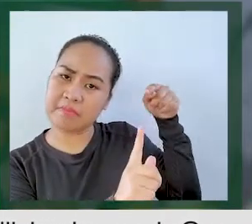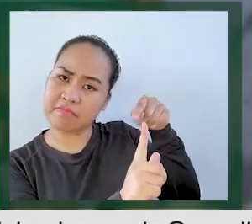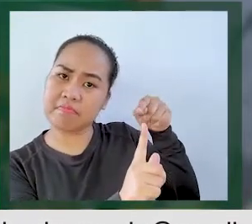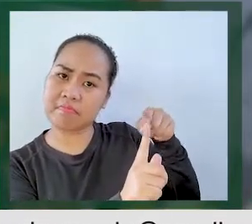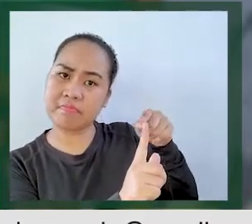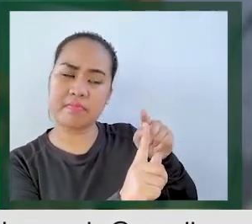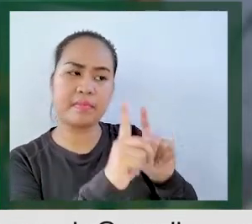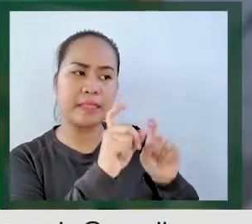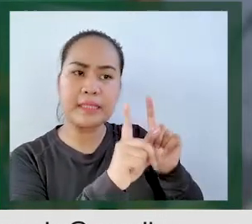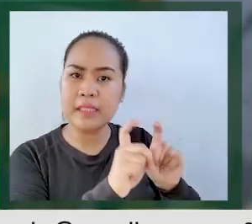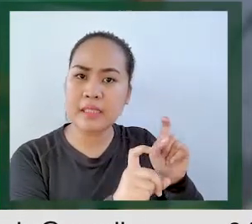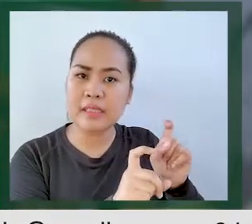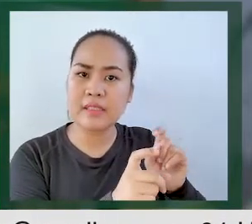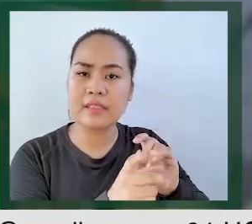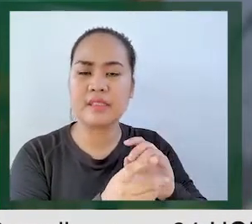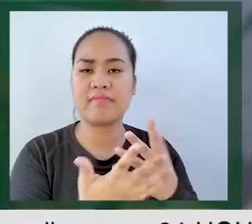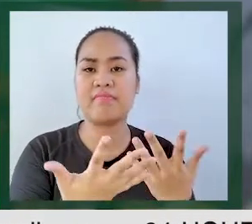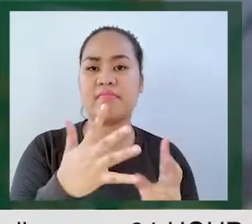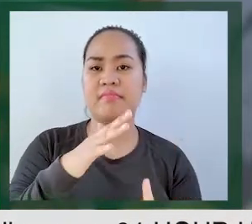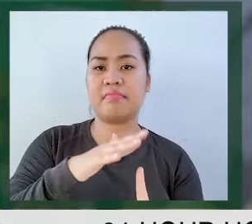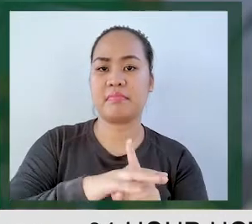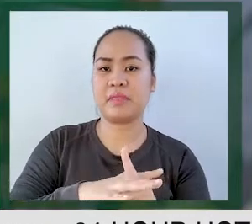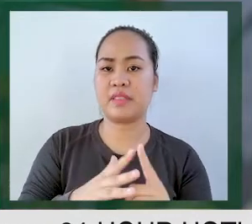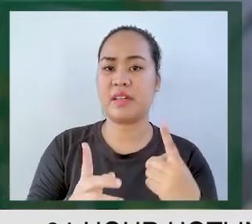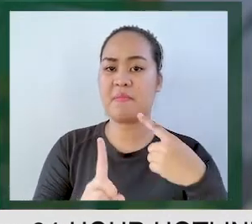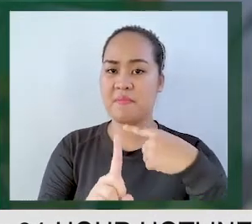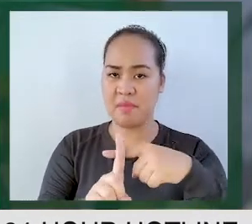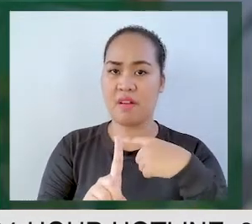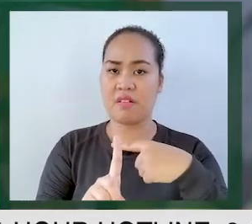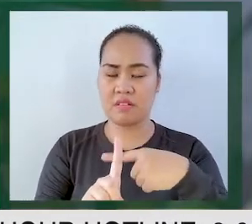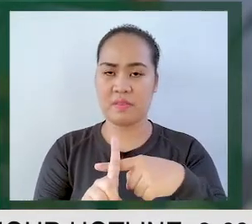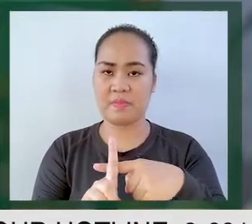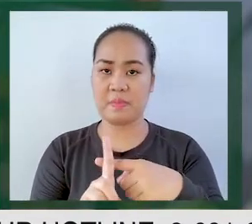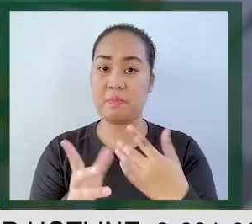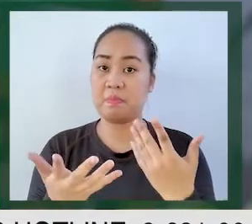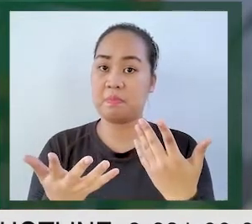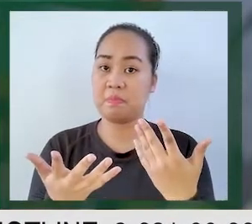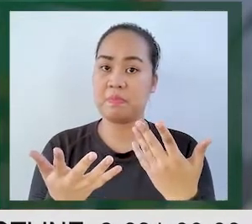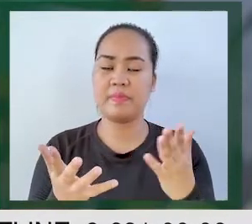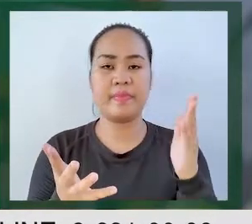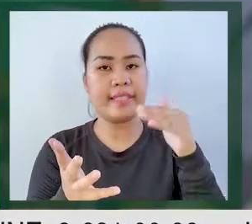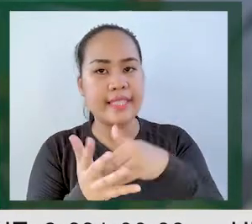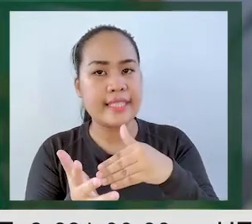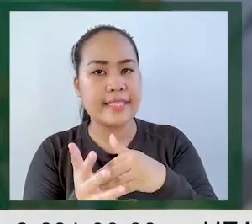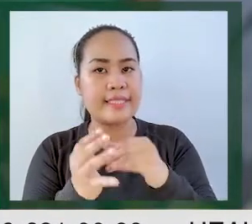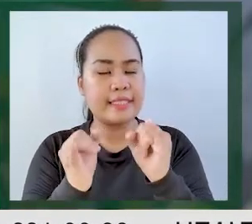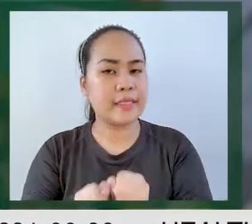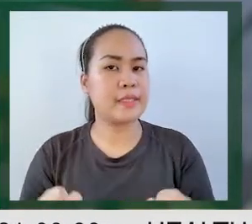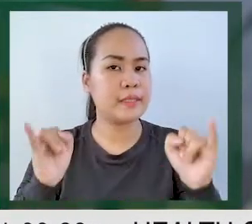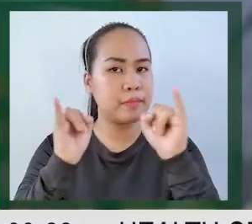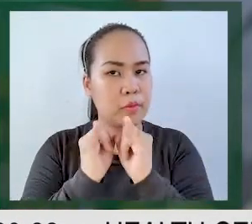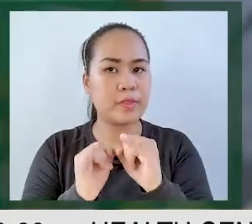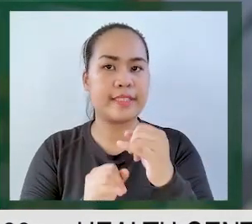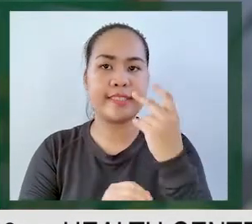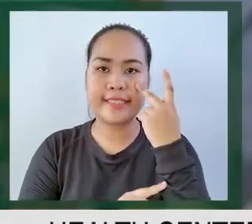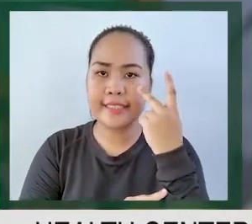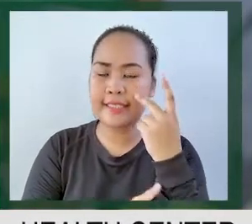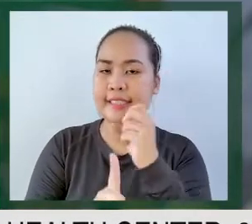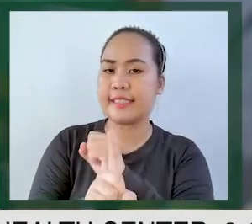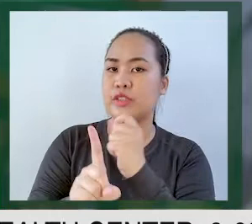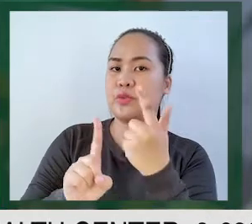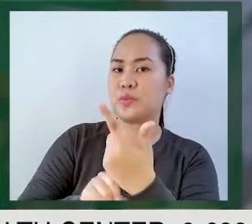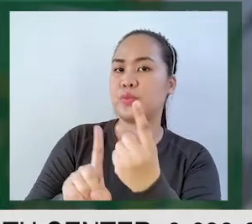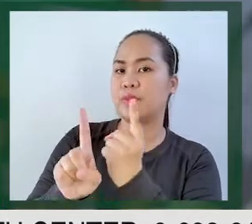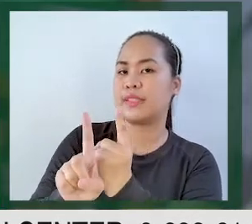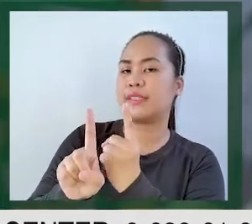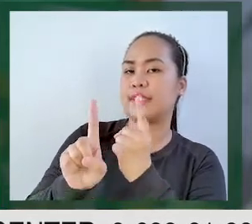test, nagka-come out na positive. Diba? So, again, andyan ang importance nga ng physical